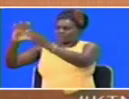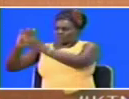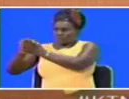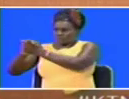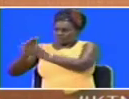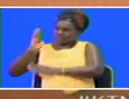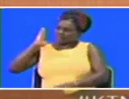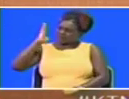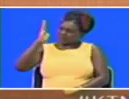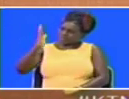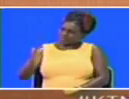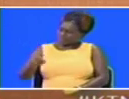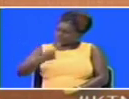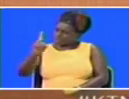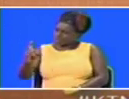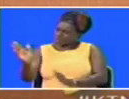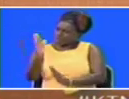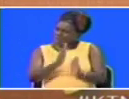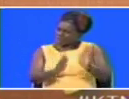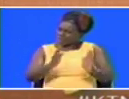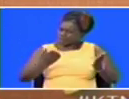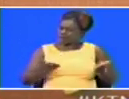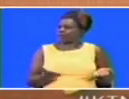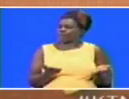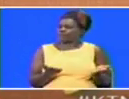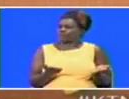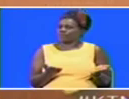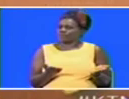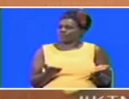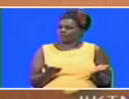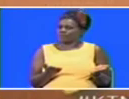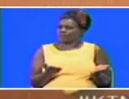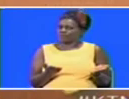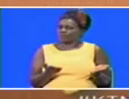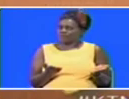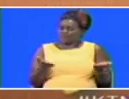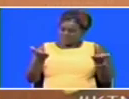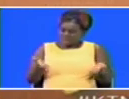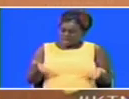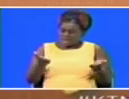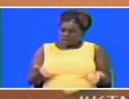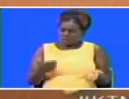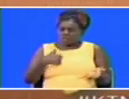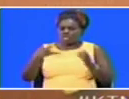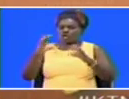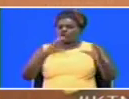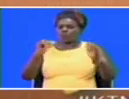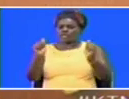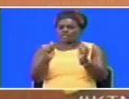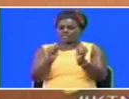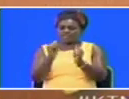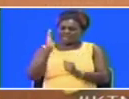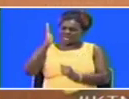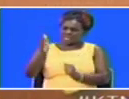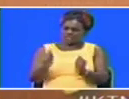Kwa moja hivi Sasa tuaz Je maandal Yao Yako vipi nitai kule ambak teta na hivi Sasa Basi nwana Kwa njia moja Kwa moja na